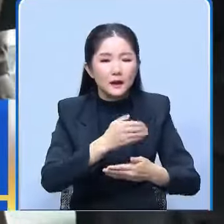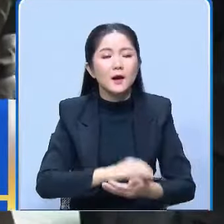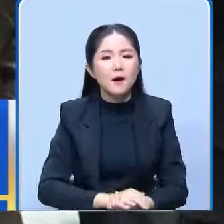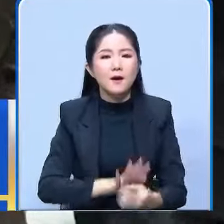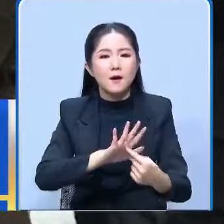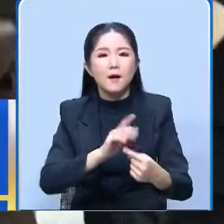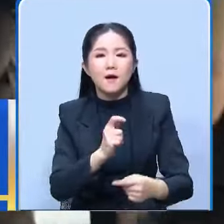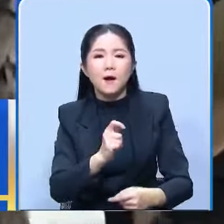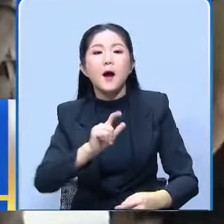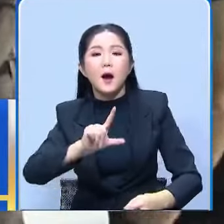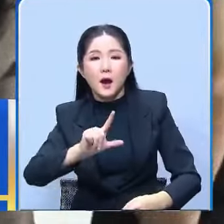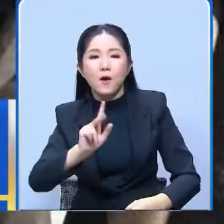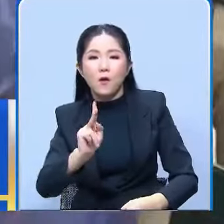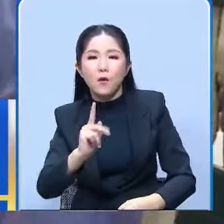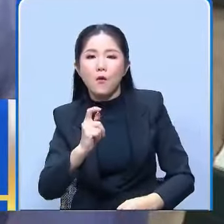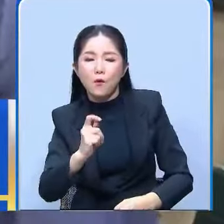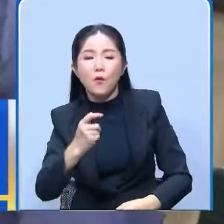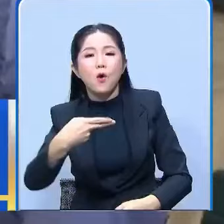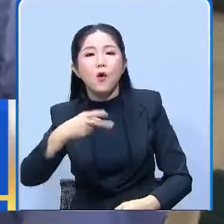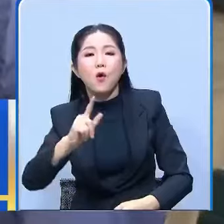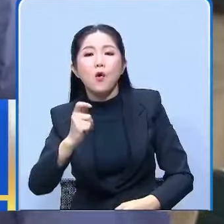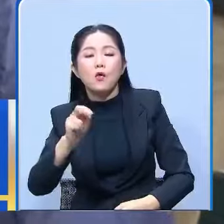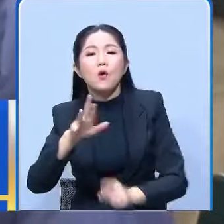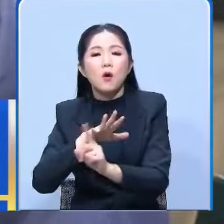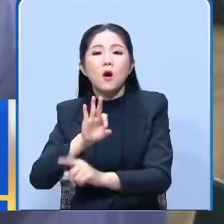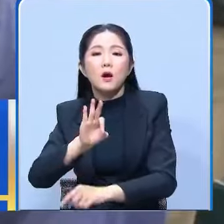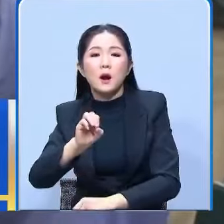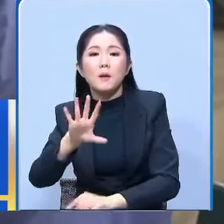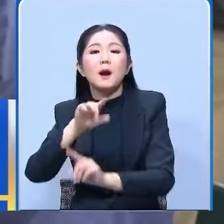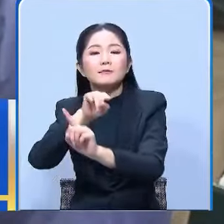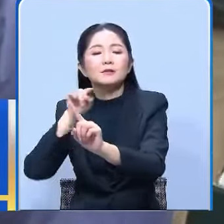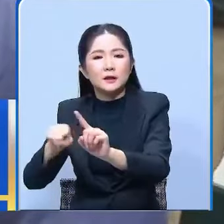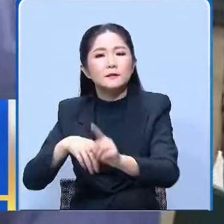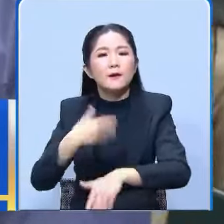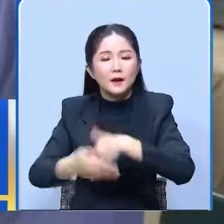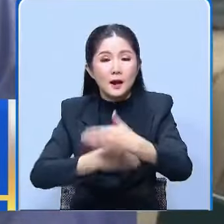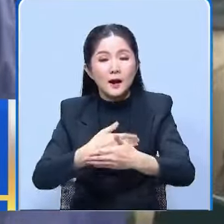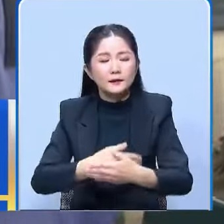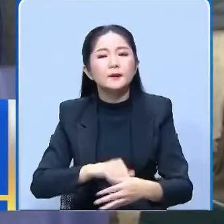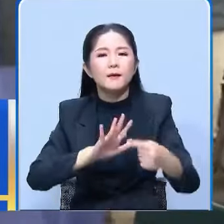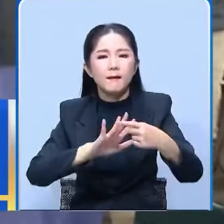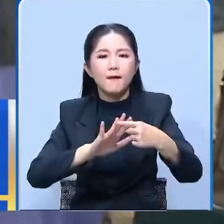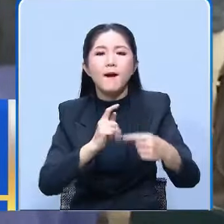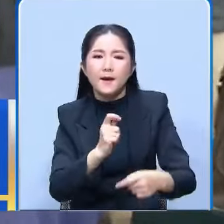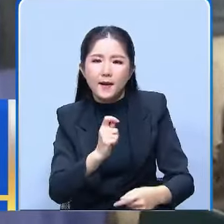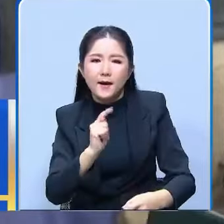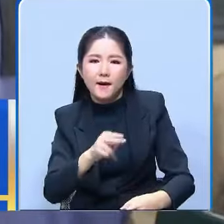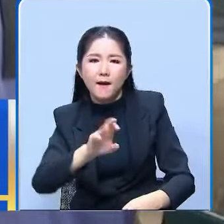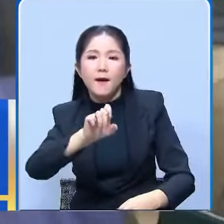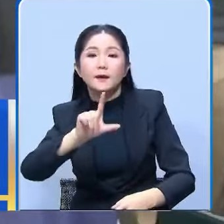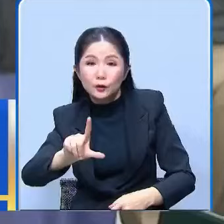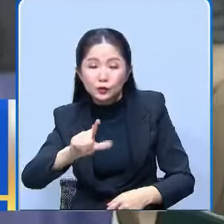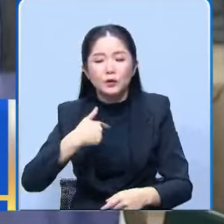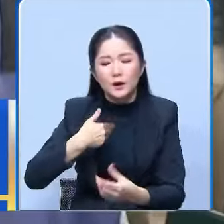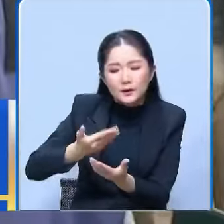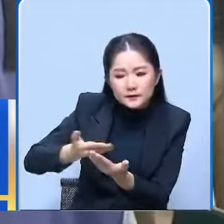ไปเมื่อเดือนสิงหาคมที่ผ่านมาแอลกอฮอล์ตัวนี้เป็นชนิดที่กินได้นะคะหรือว่าเอทิลแอลกอฮอล์นั่นเองซึ่งซื้อมาผลิตทำเ